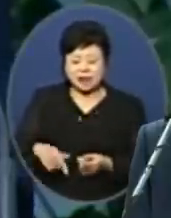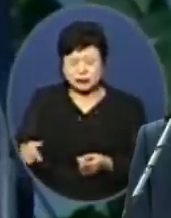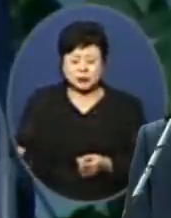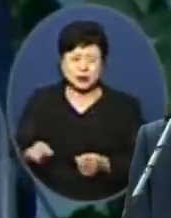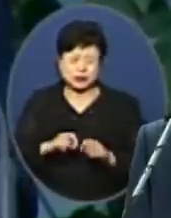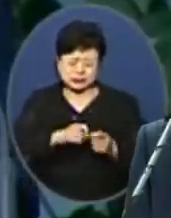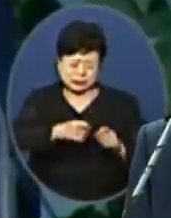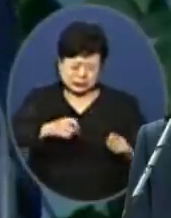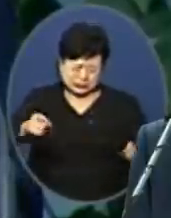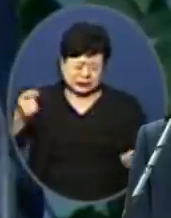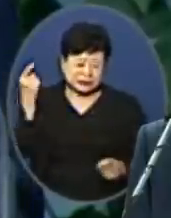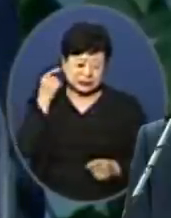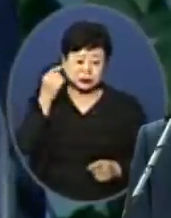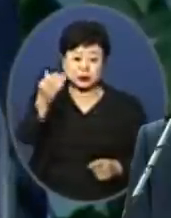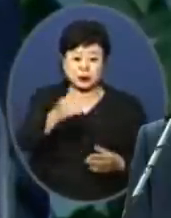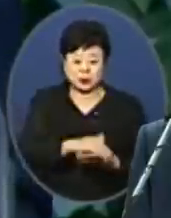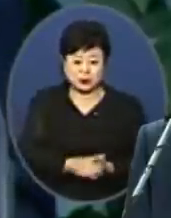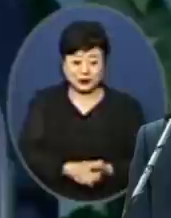이야기해도 들어주십니다.